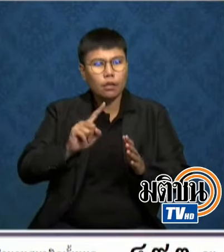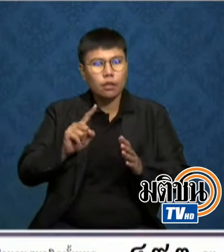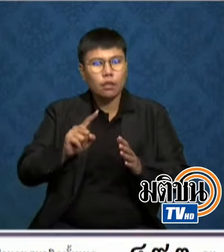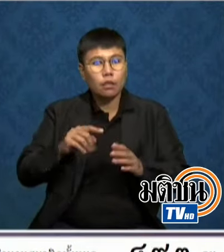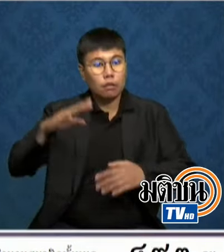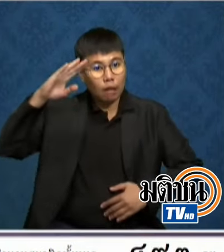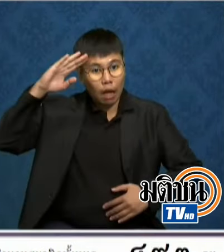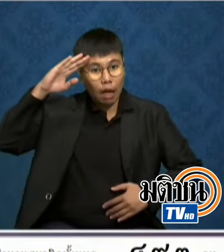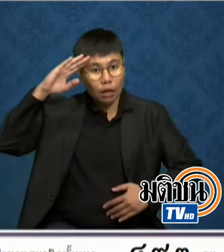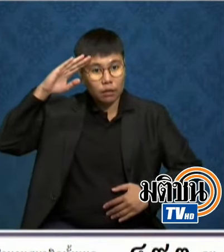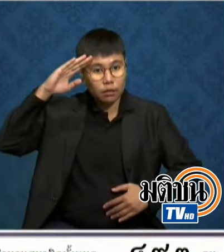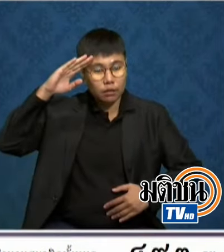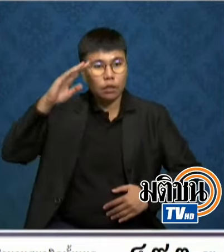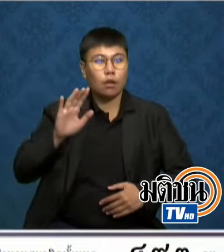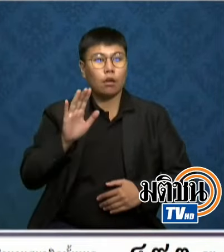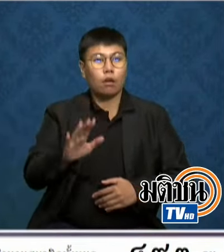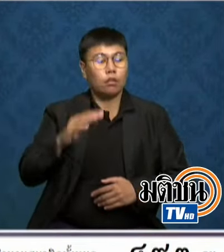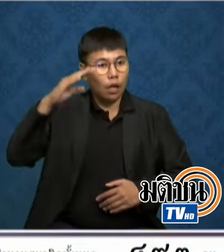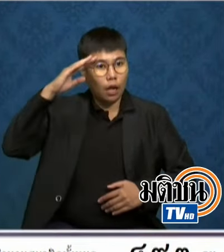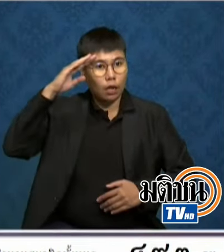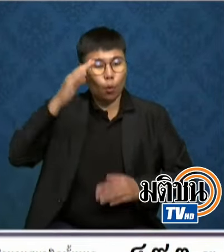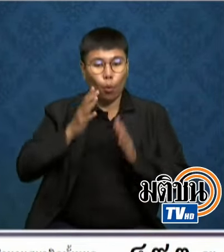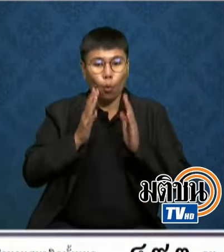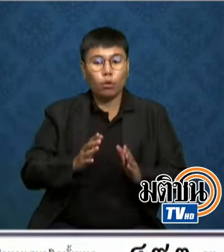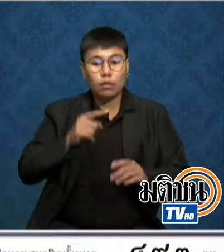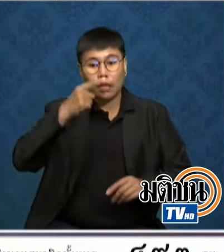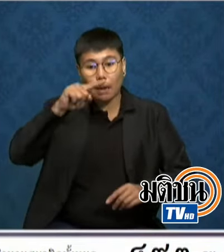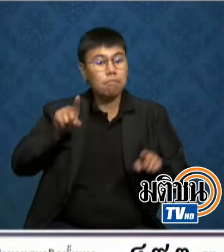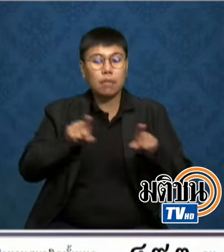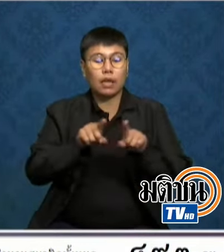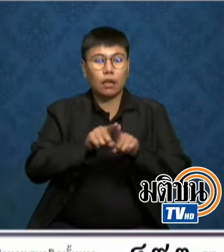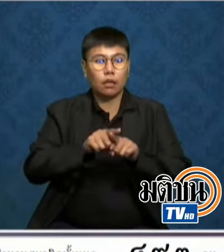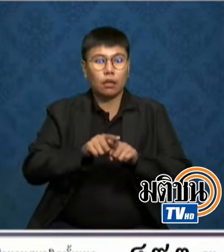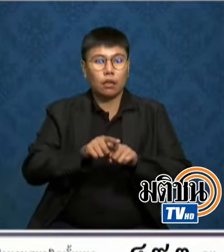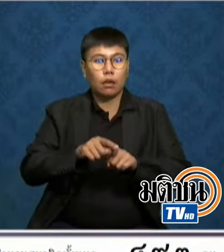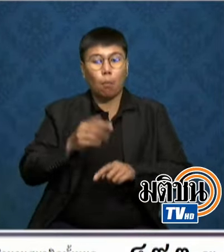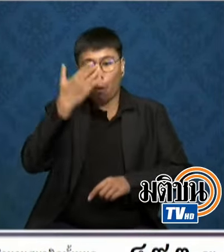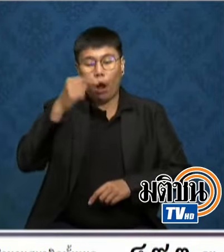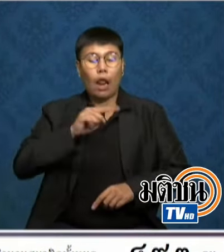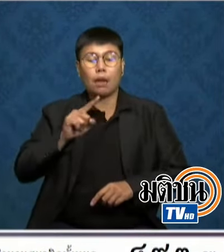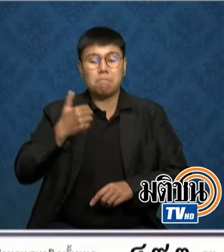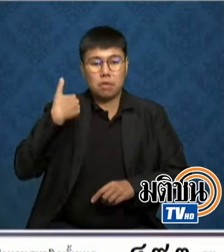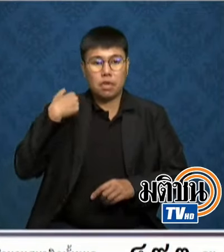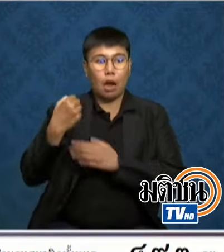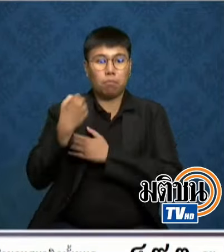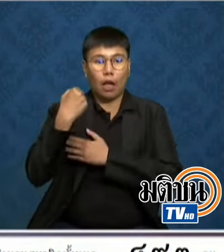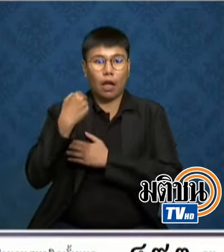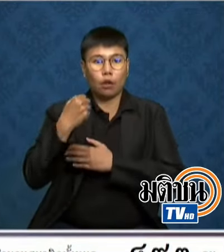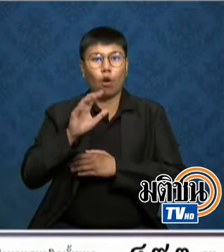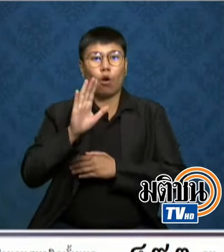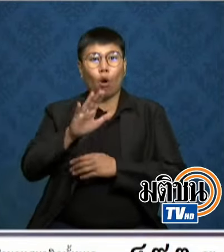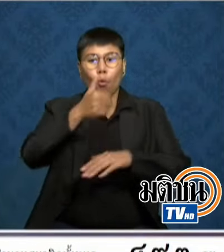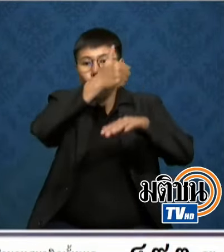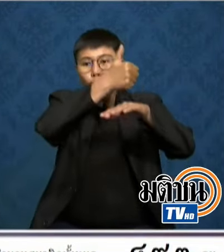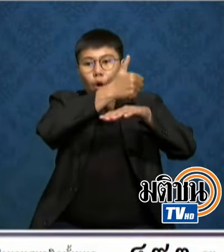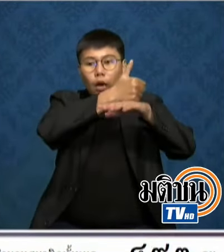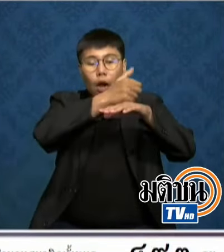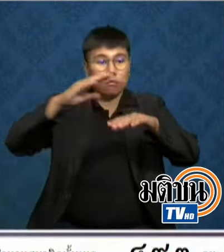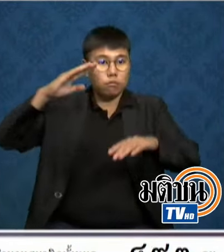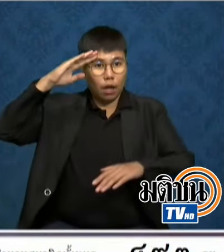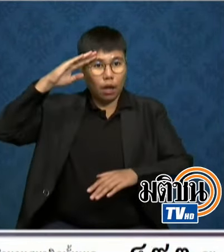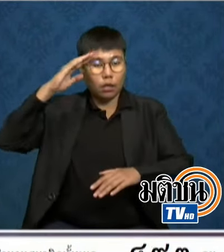ทหารของชาติเดียวกันเสียชีวิตเพราะความคลั่งอำนาจของทหารระดับบังคับบัญชาโด